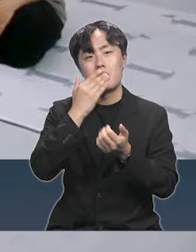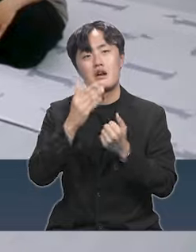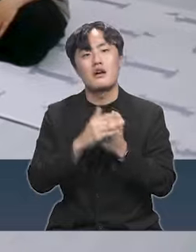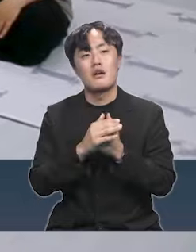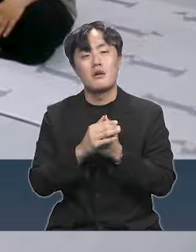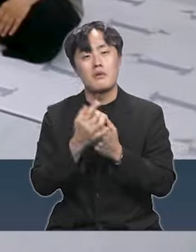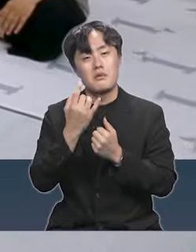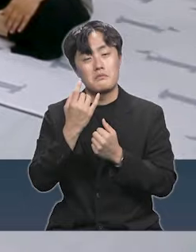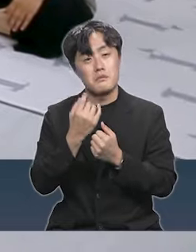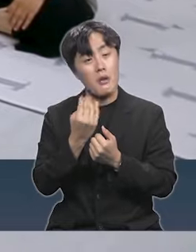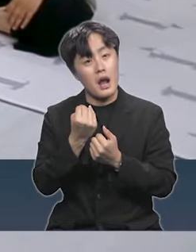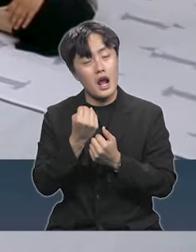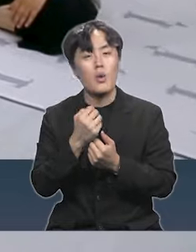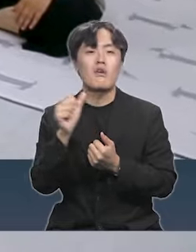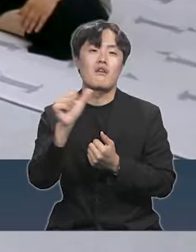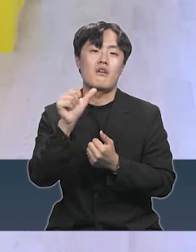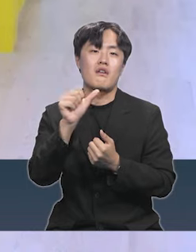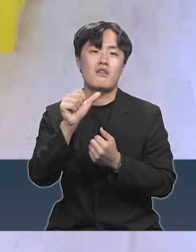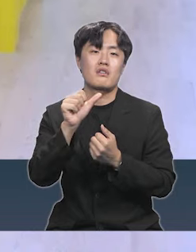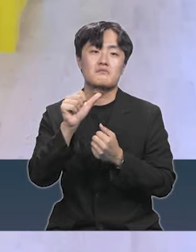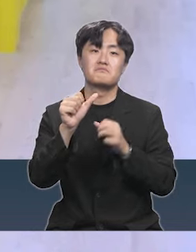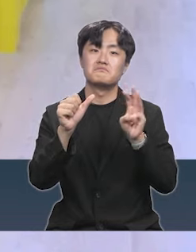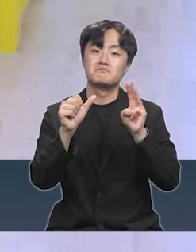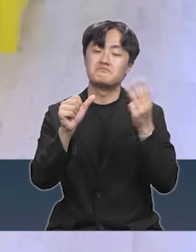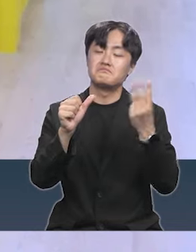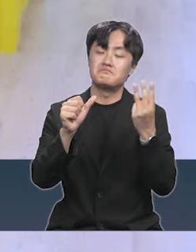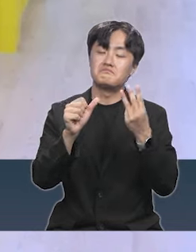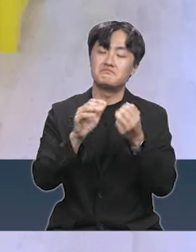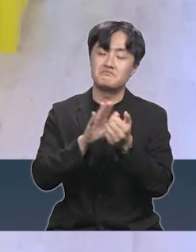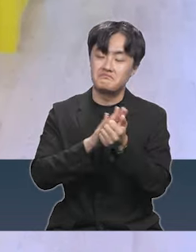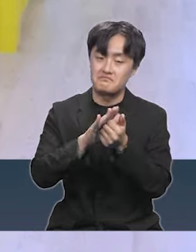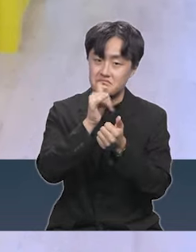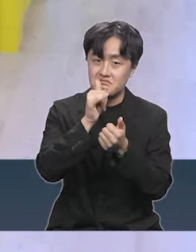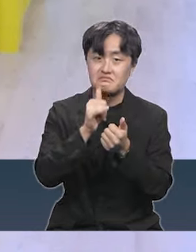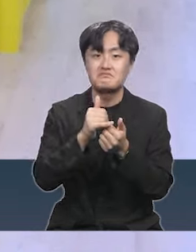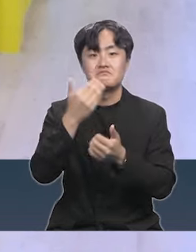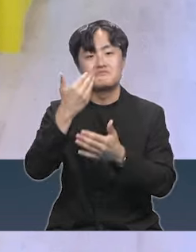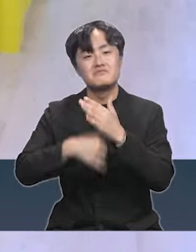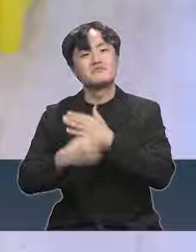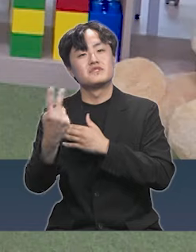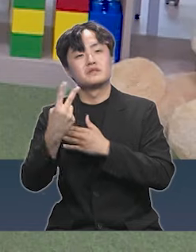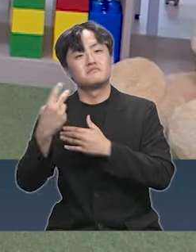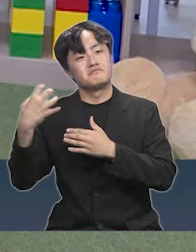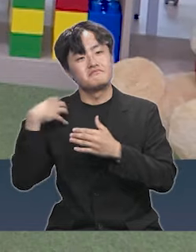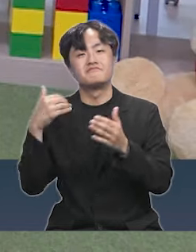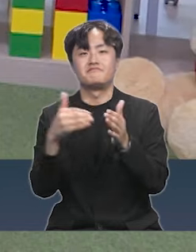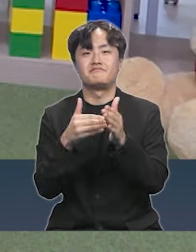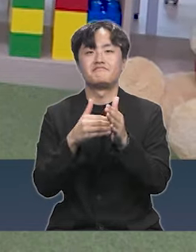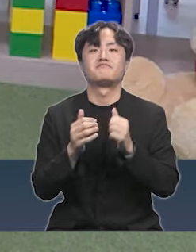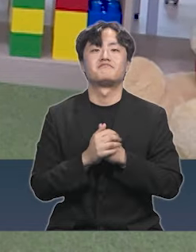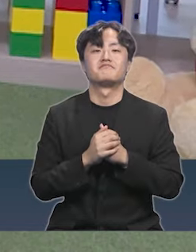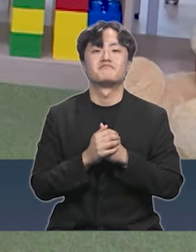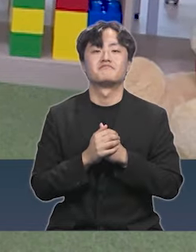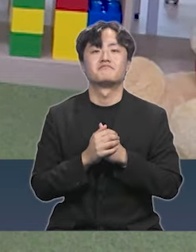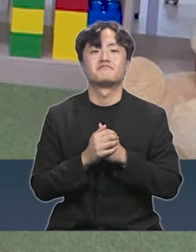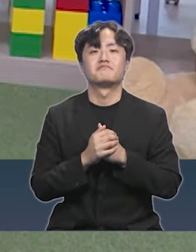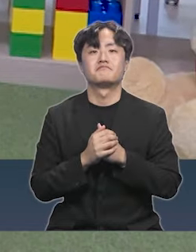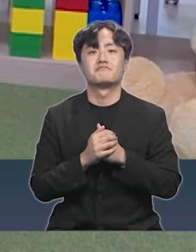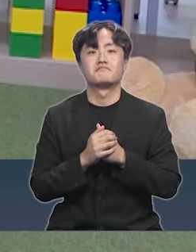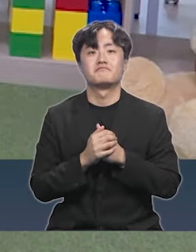보육료는 5,000원이나 이중 3,000원은 지원하고 이용자는 시간당 2,000원만 부담하면